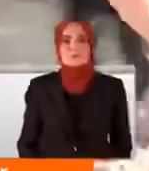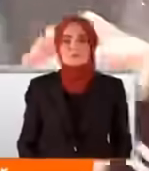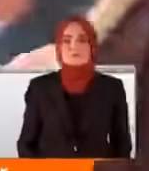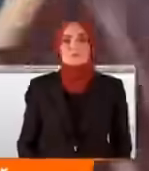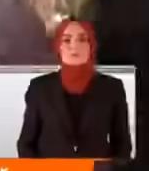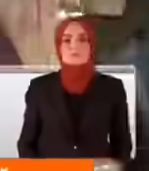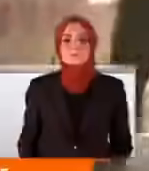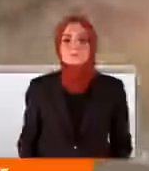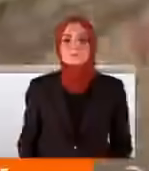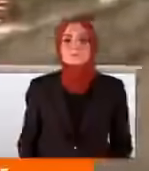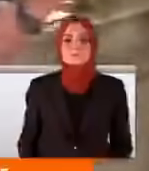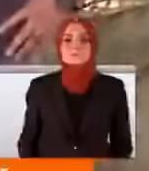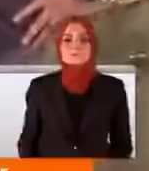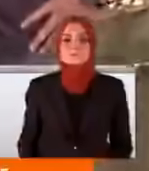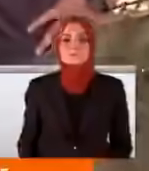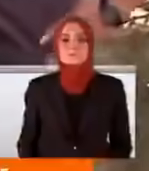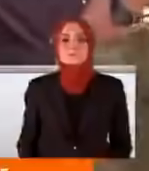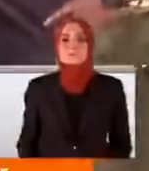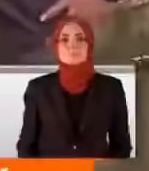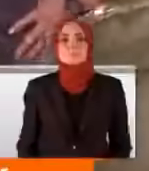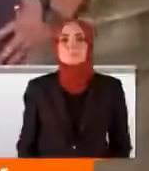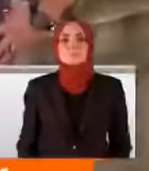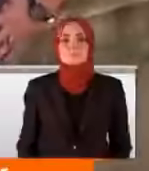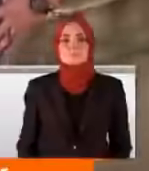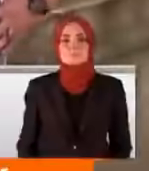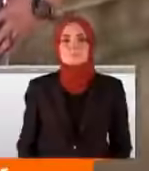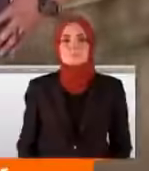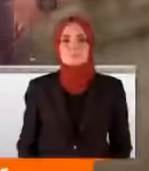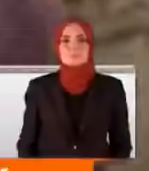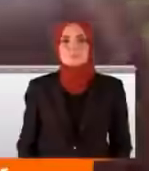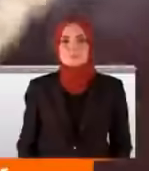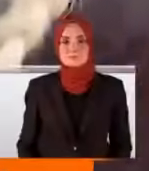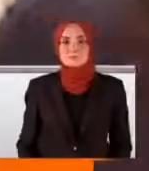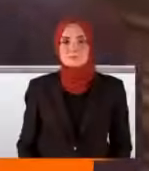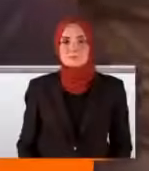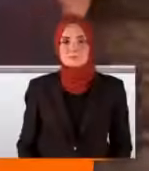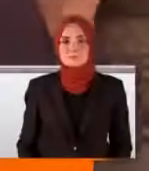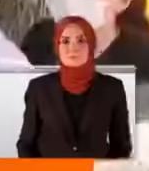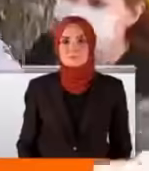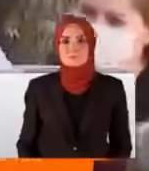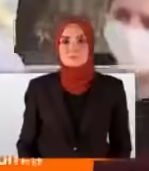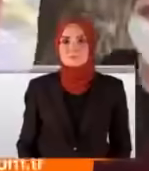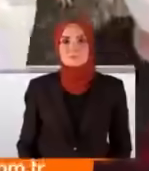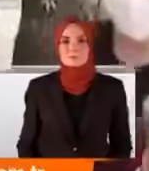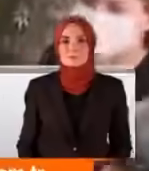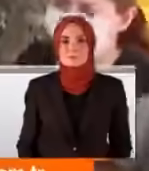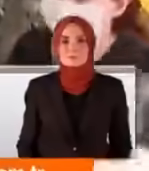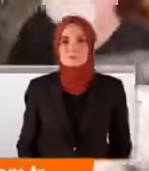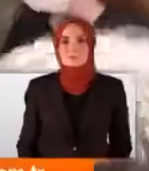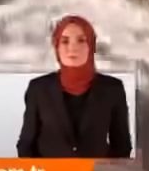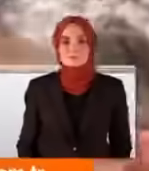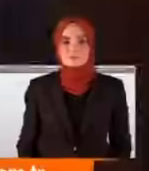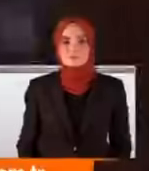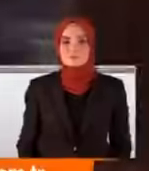onları koruyorsun ya? Evindeki köpekler bu şekilde bağırıyor işte. Şimdi bu bağırsa. Köpeklere acı çektiriyor.